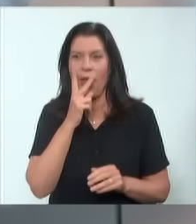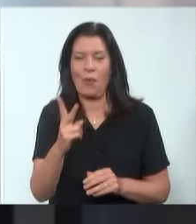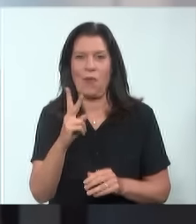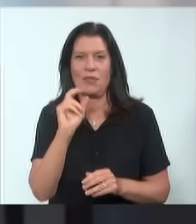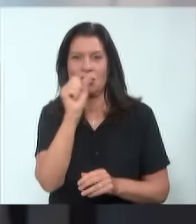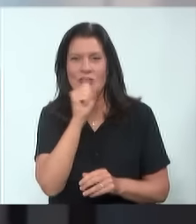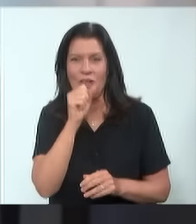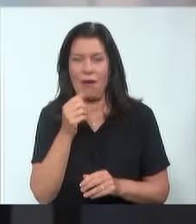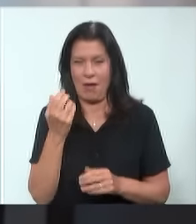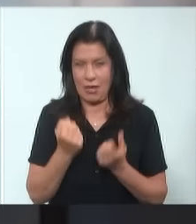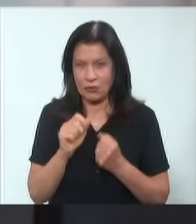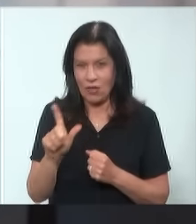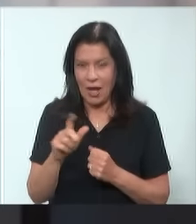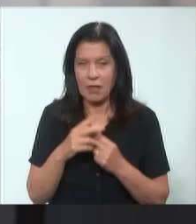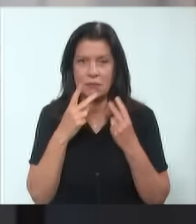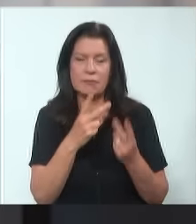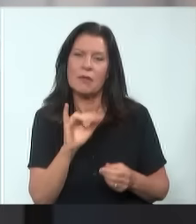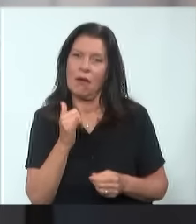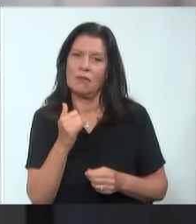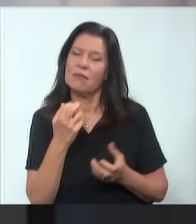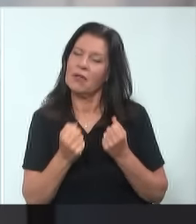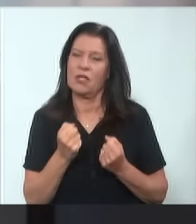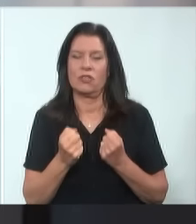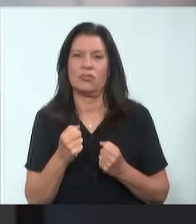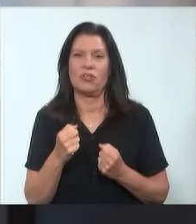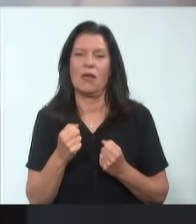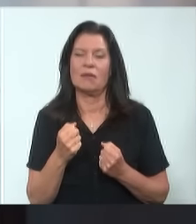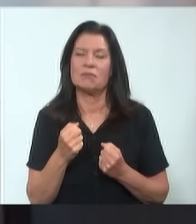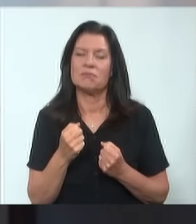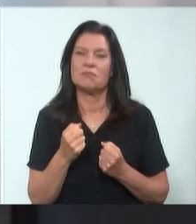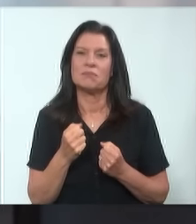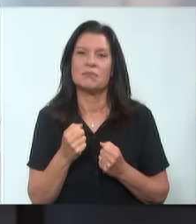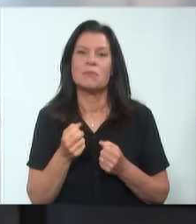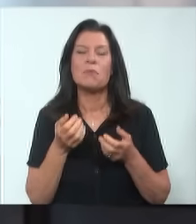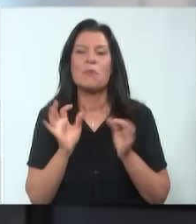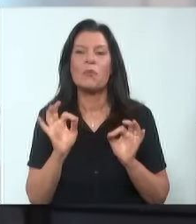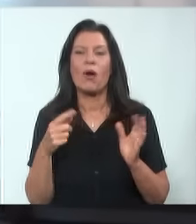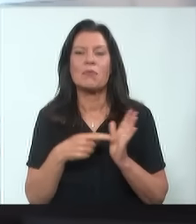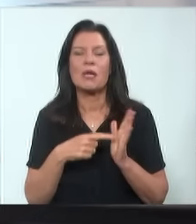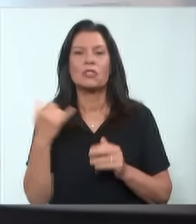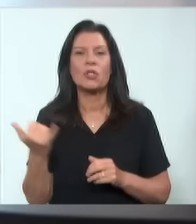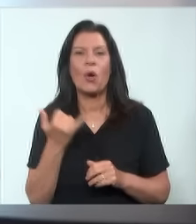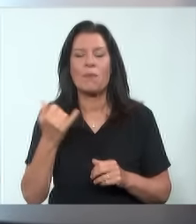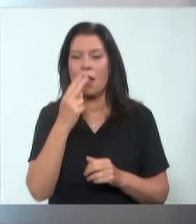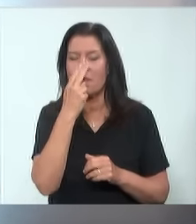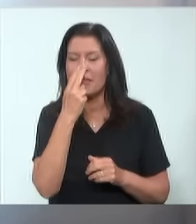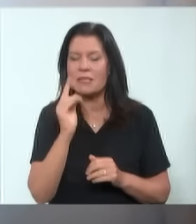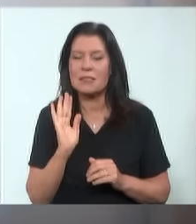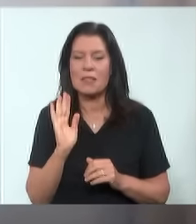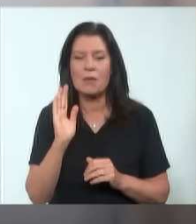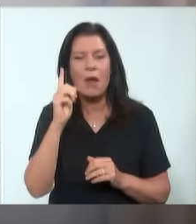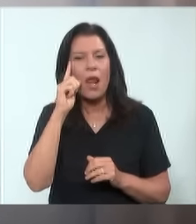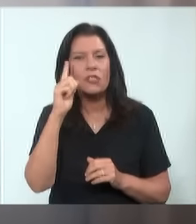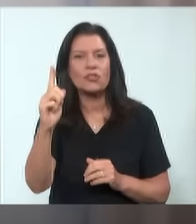זה. בעיקר כי, את יודעת, כל הזמן אנחנו מנסים לחשוב עליה שהיא, את יודעת,